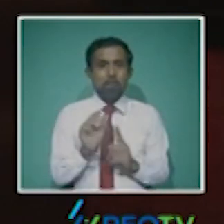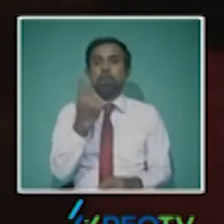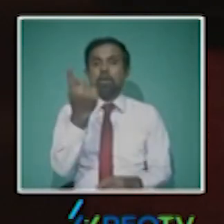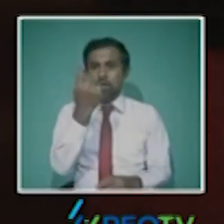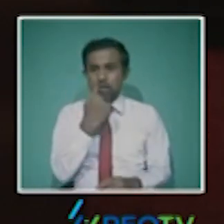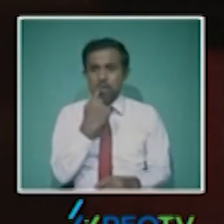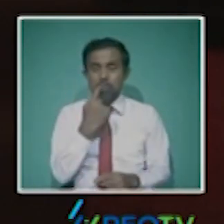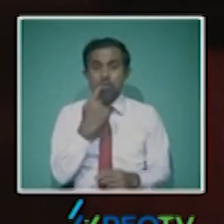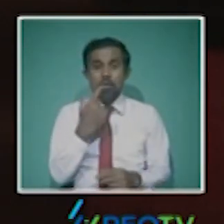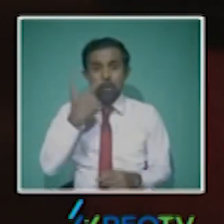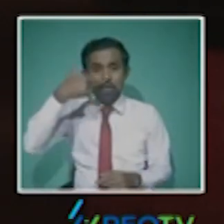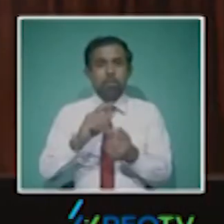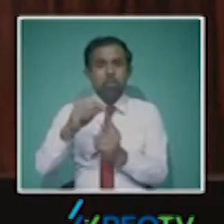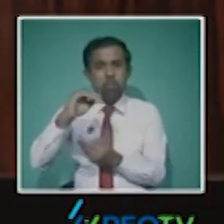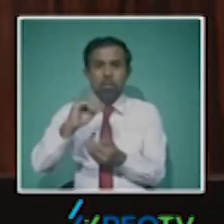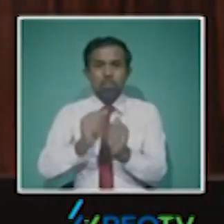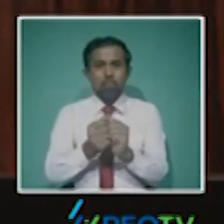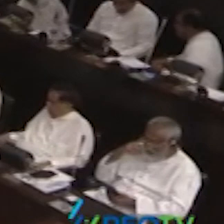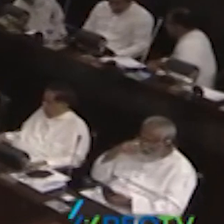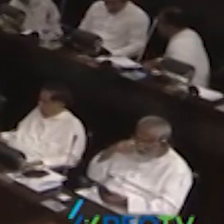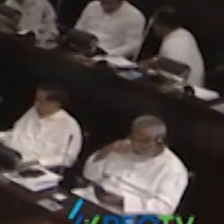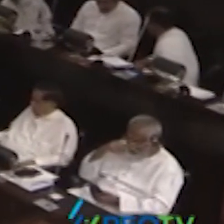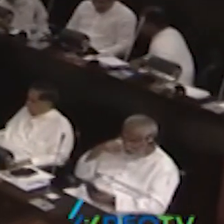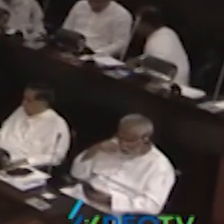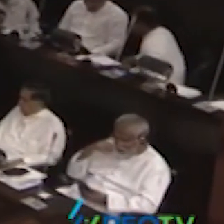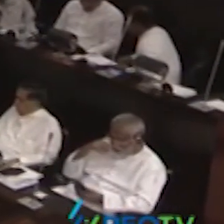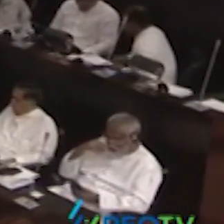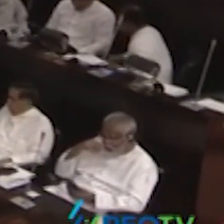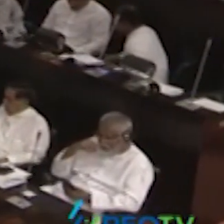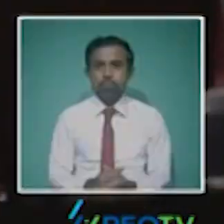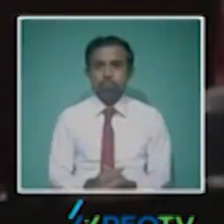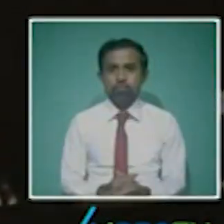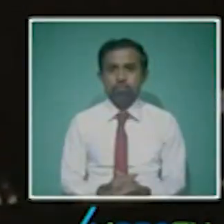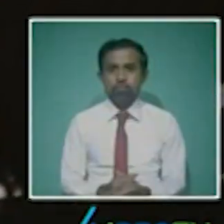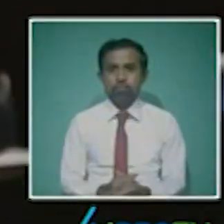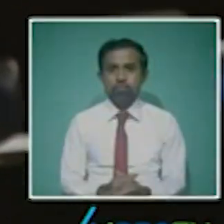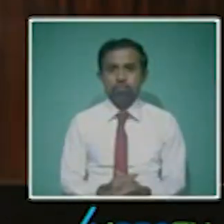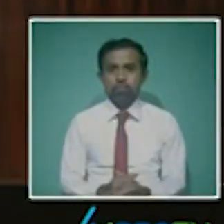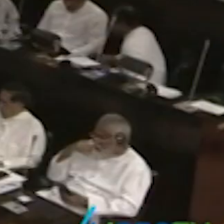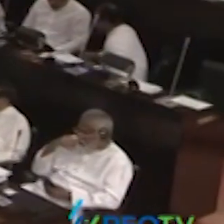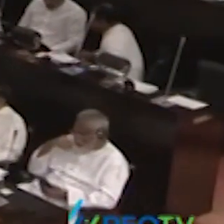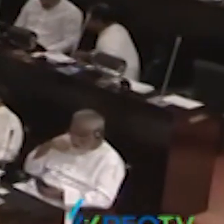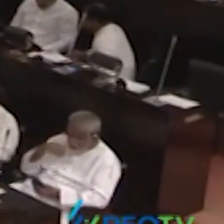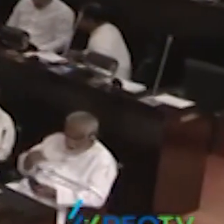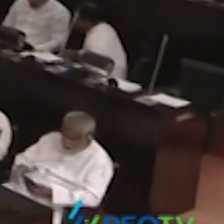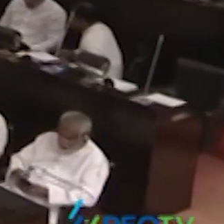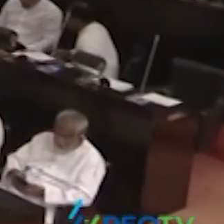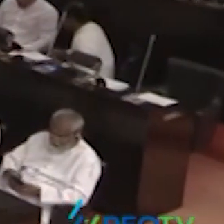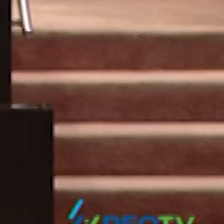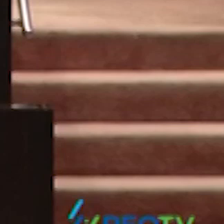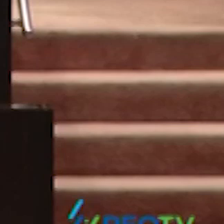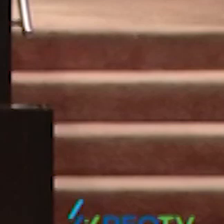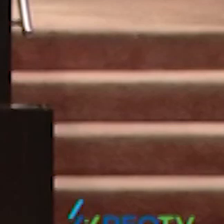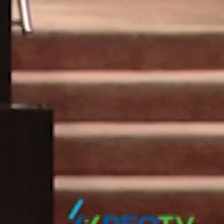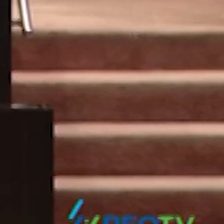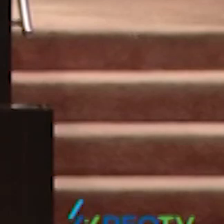තියෙන්නේ බලය අනිත් තෙල් සැපයුම් කමිටුවකට. අපි විරුද්ධයි. ගරු විජිතේරත්නතුමා එදීමක් අවශ්‍යයි. යනුව අද පස්වරුවේ